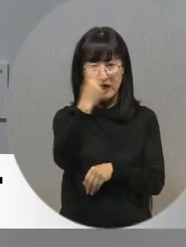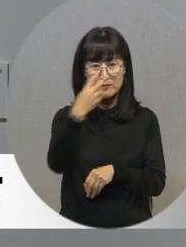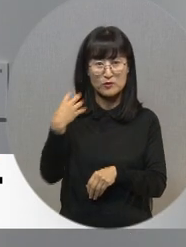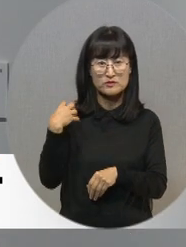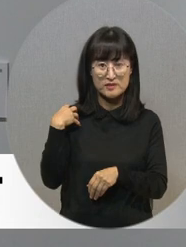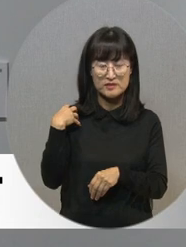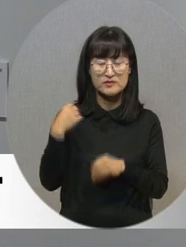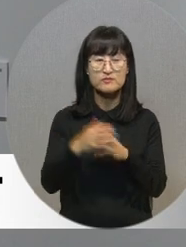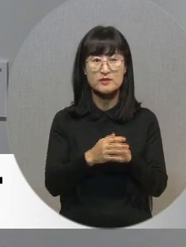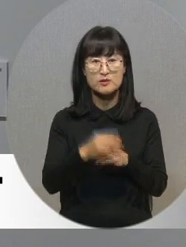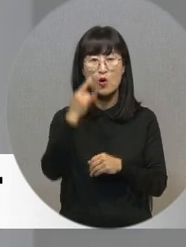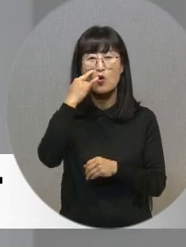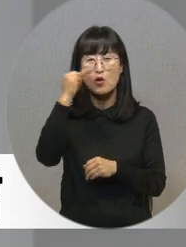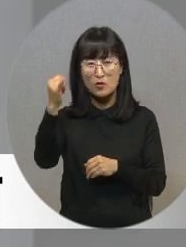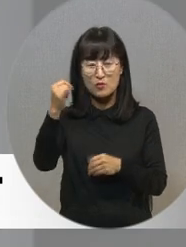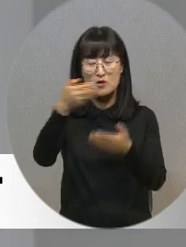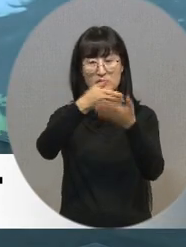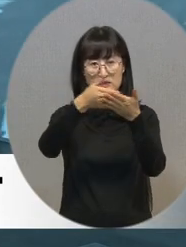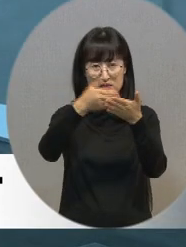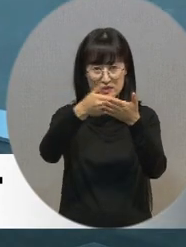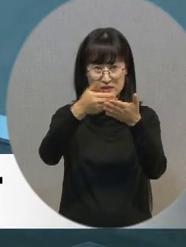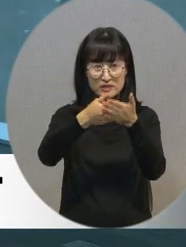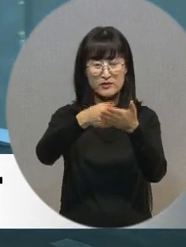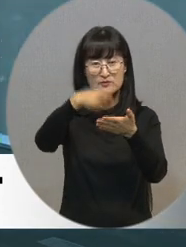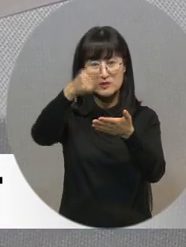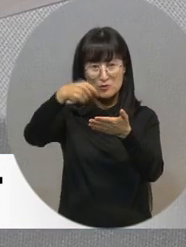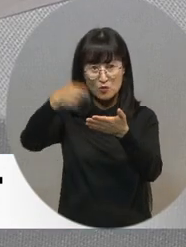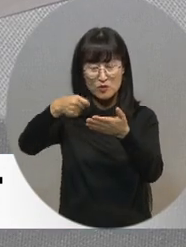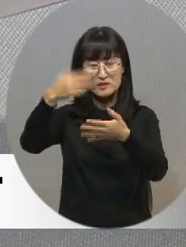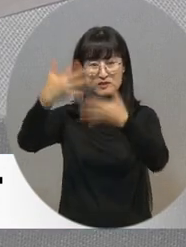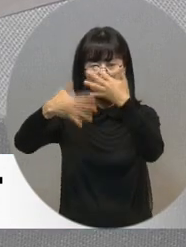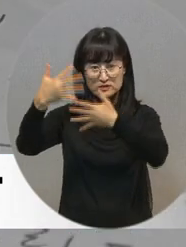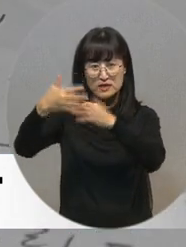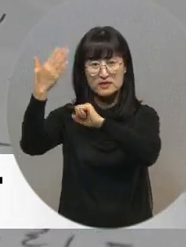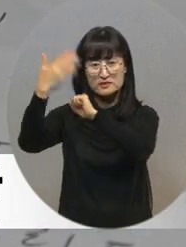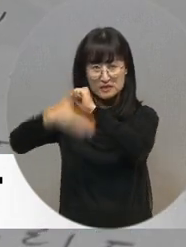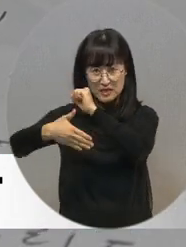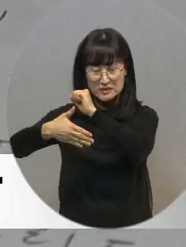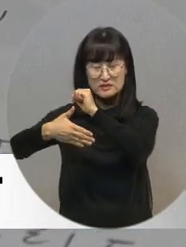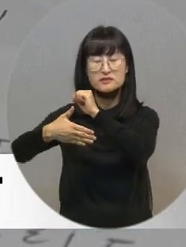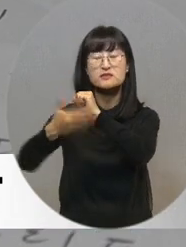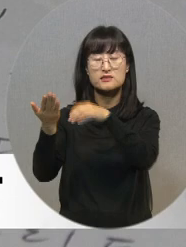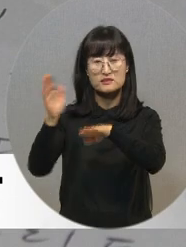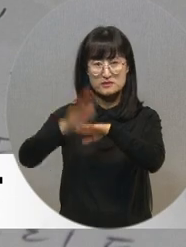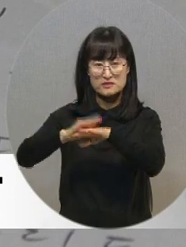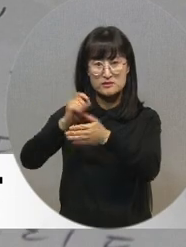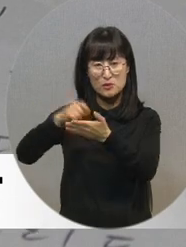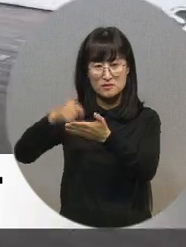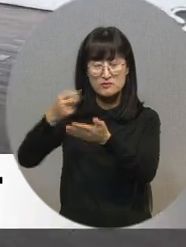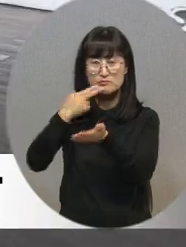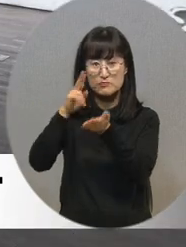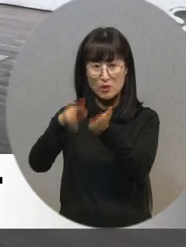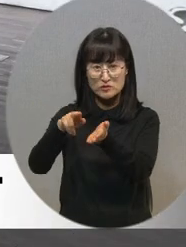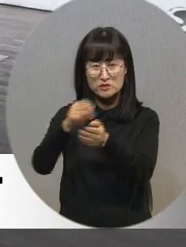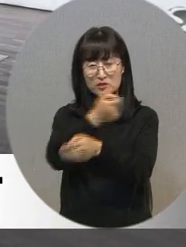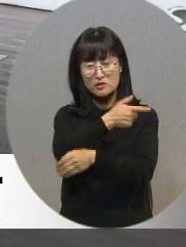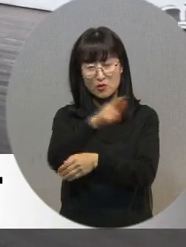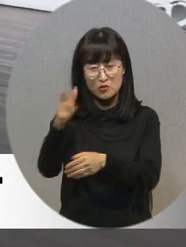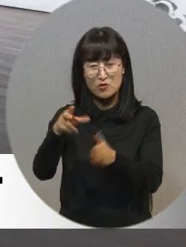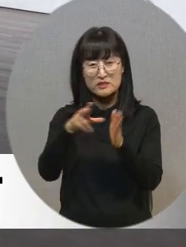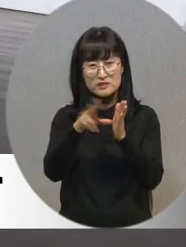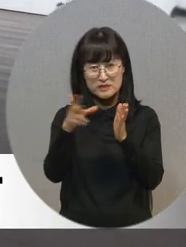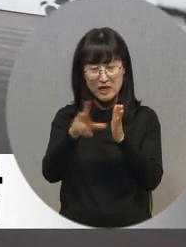천경자 화백의 채색화, 드로잉, 영상, 사진, 친필 편지 등 다양한 작품과 자료를